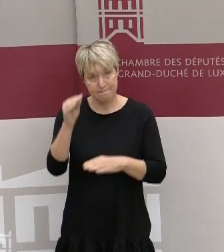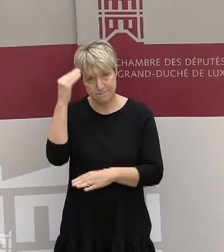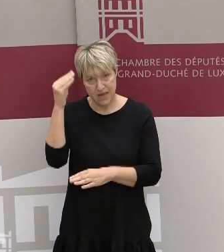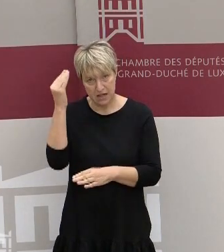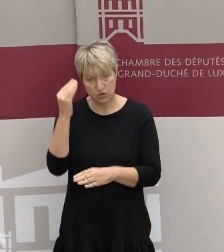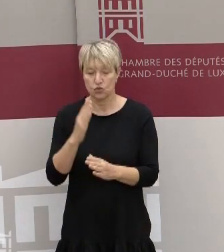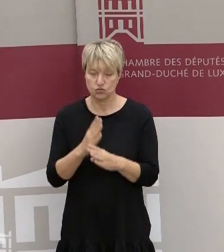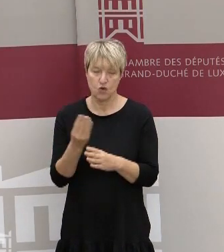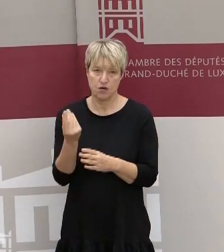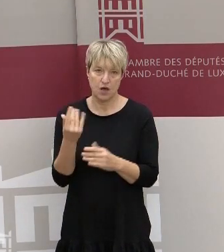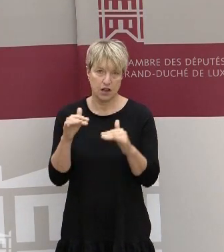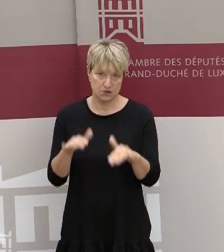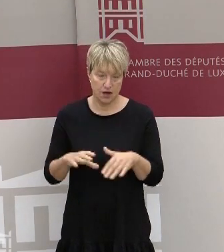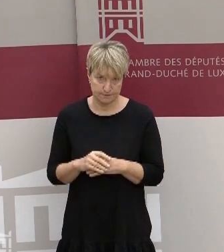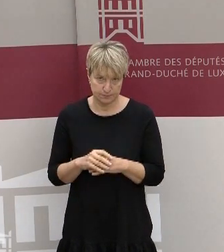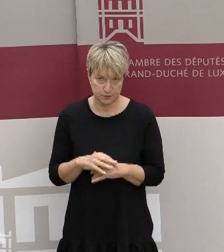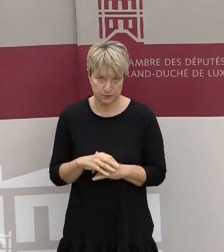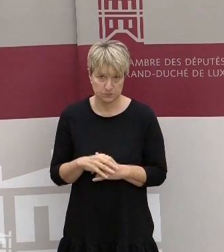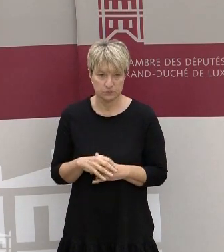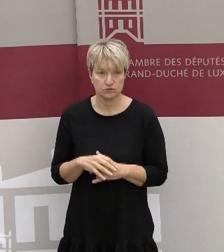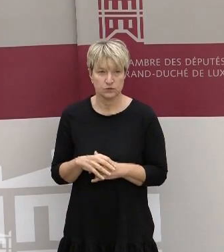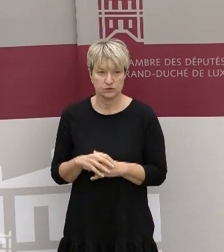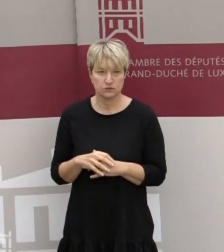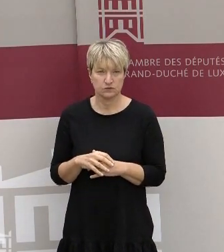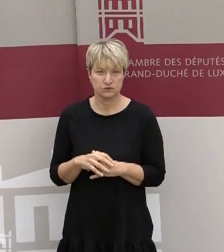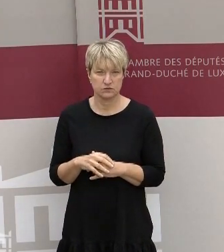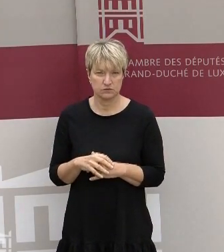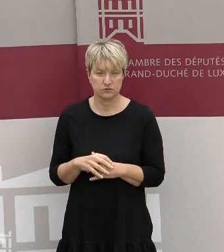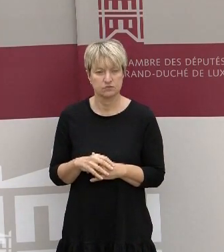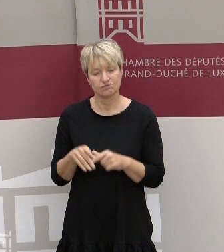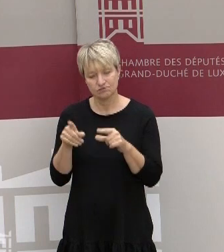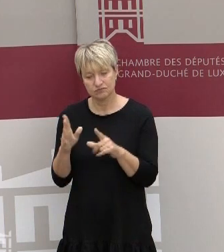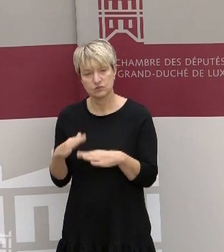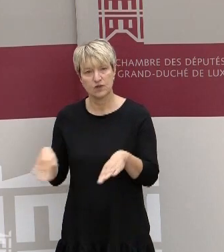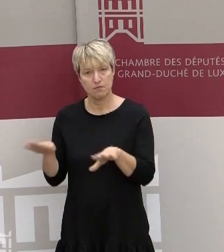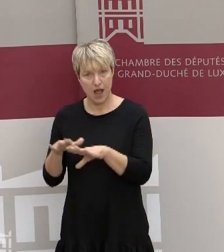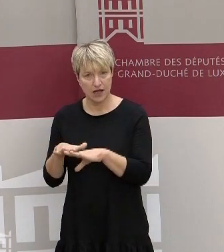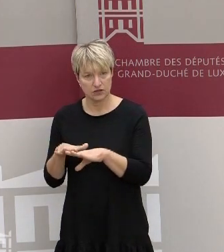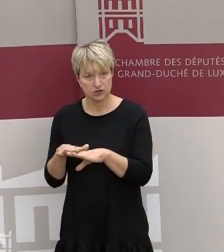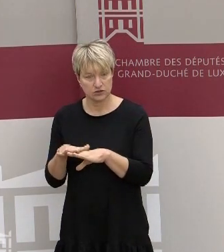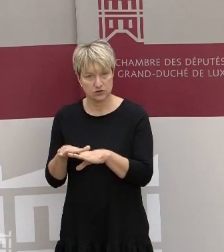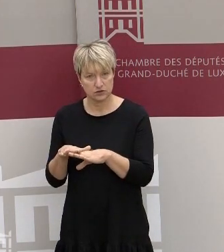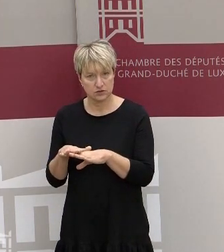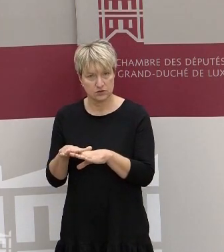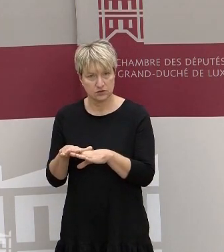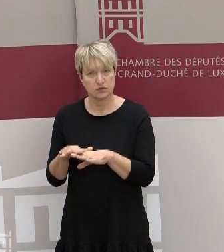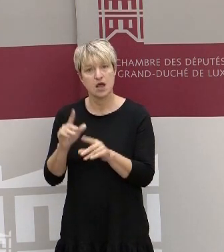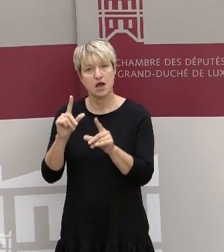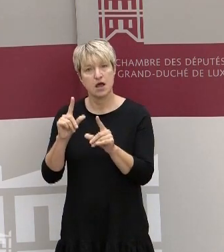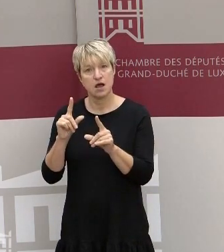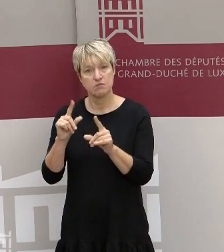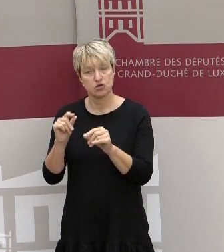auf stabile Beine stehen. Weil auch hier gilt, die Schwächsten aufzusichern. Herr Präsident, liebe Kolleginnen und